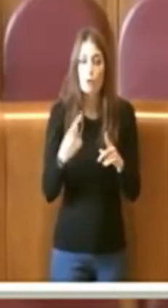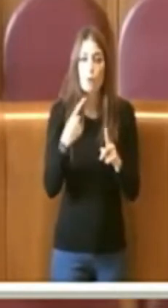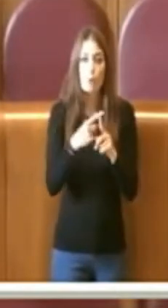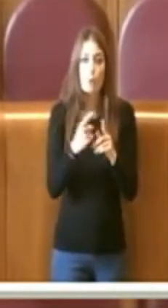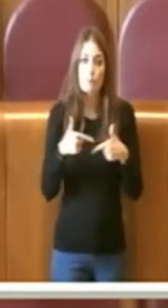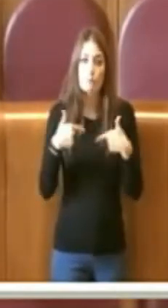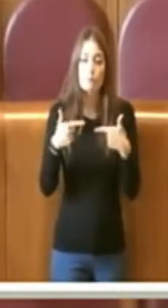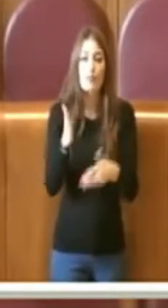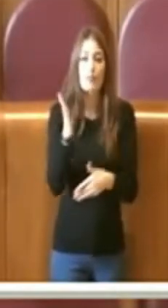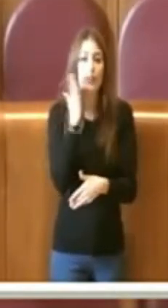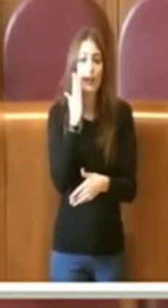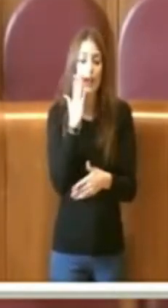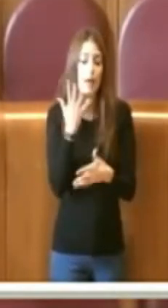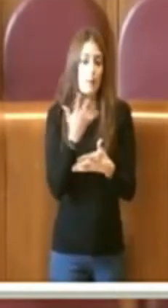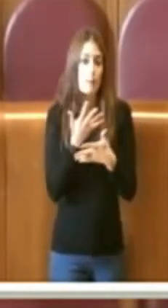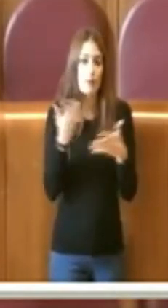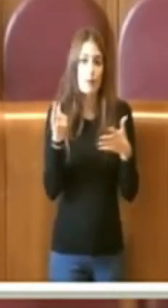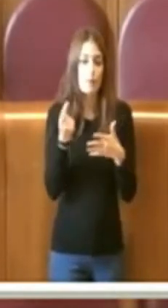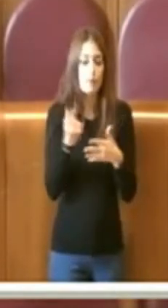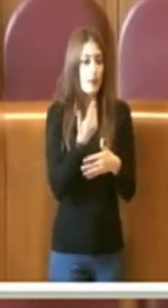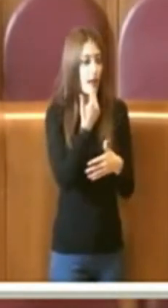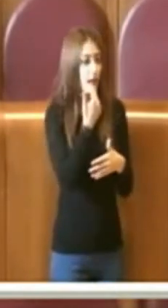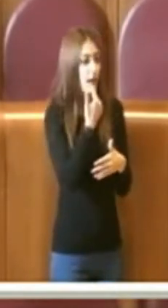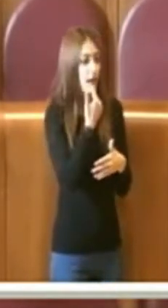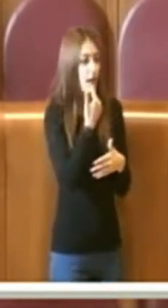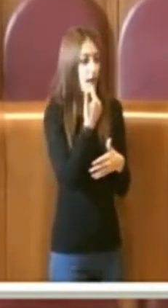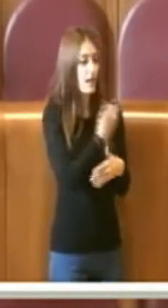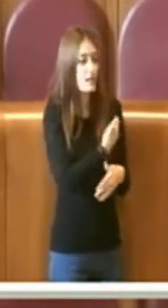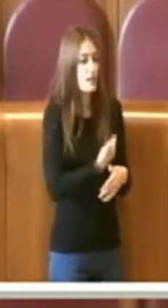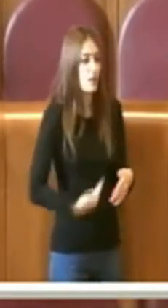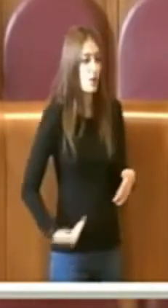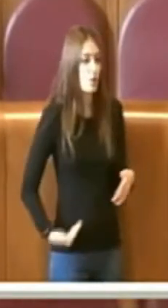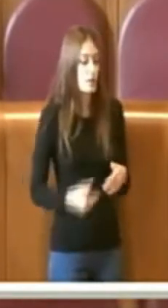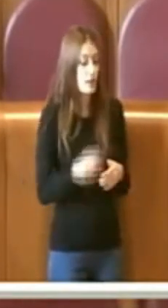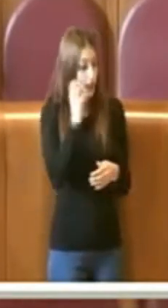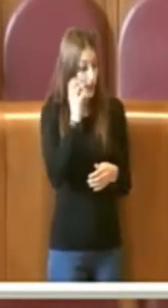debito così grande sulle spalle. Grazie consigliere, abbiamo 40 minuti. Grazie, se no, scusate.